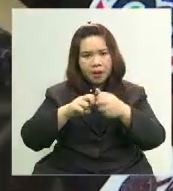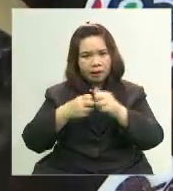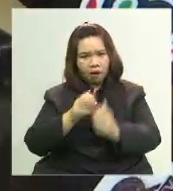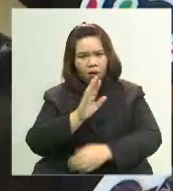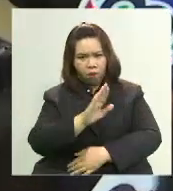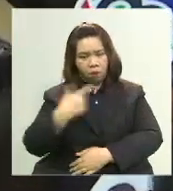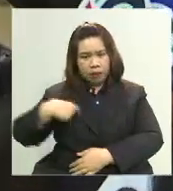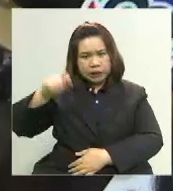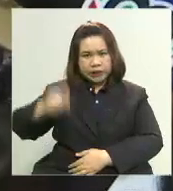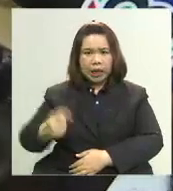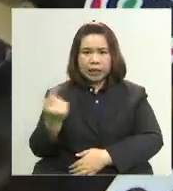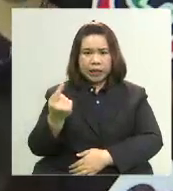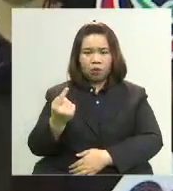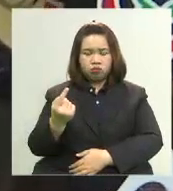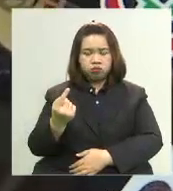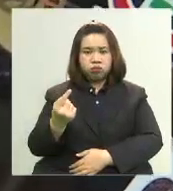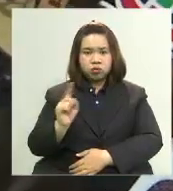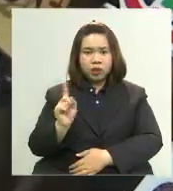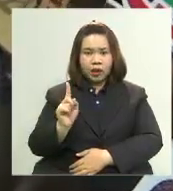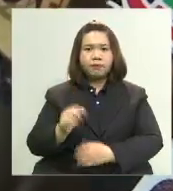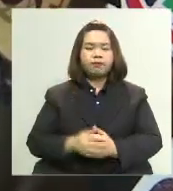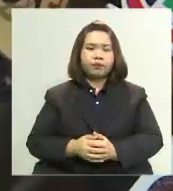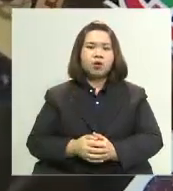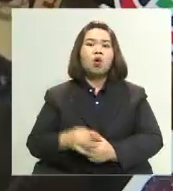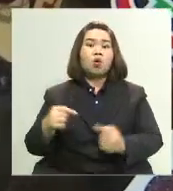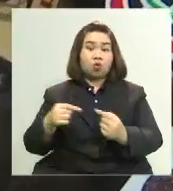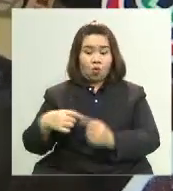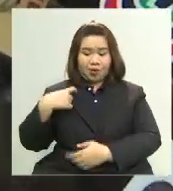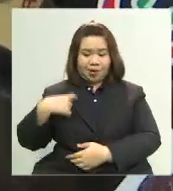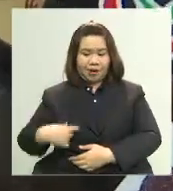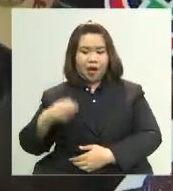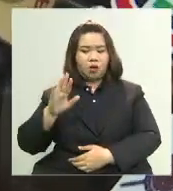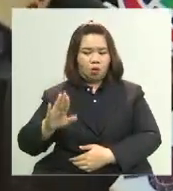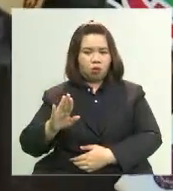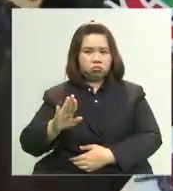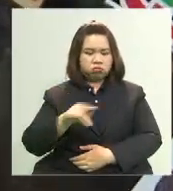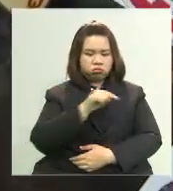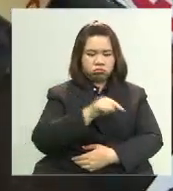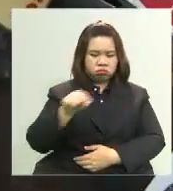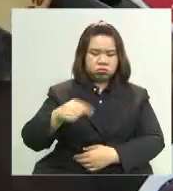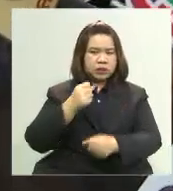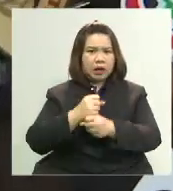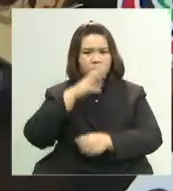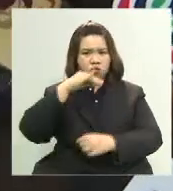าลคือจะไปพิจารณานะคะในประเด็นการว่าความในชั้นศาลไม่ตรงกัน